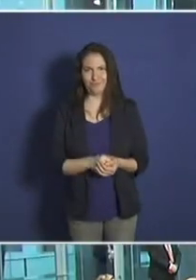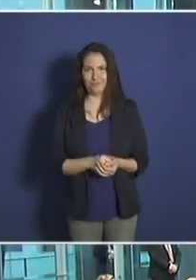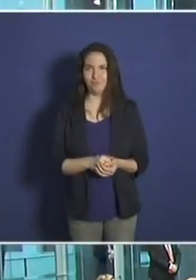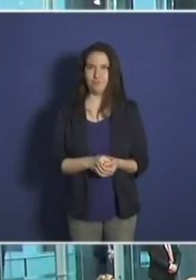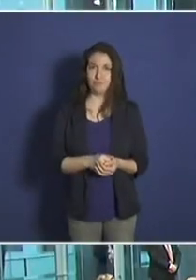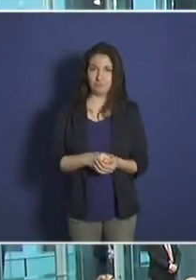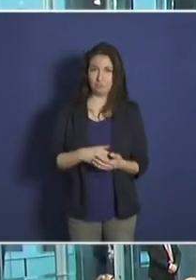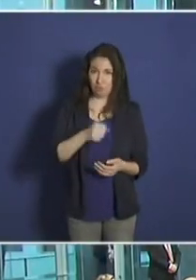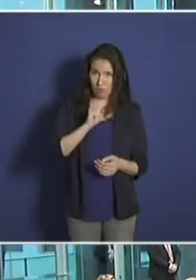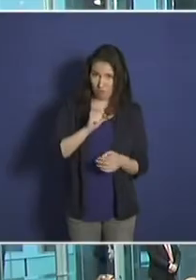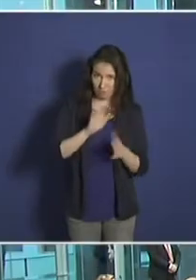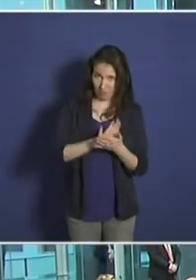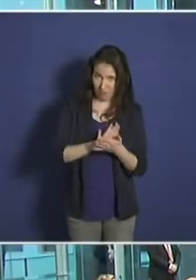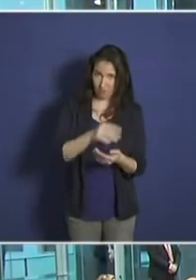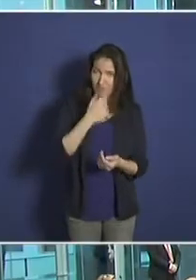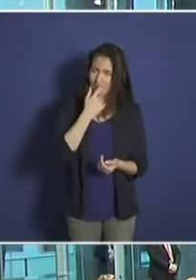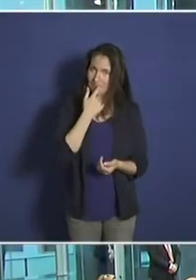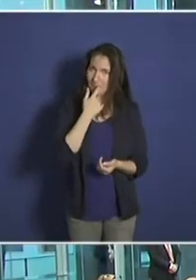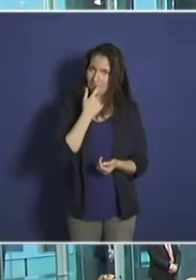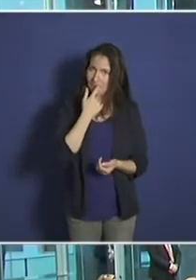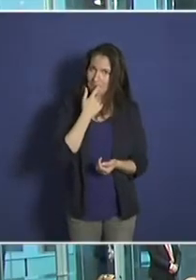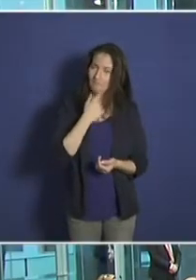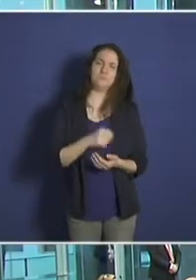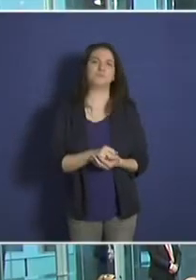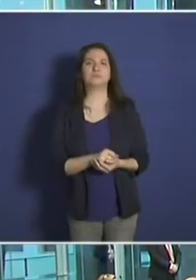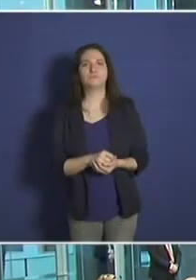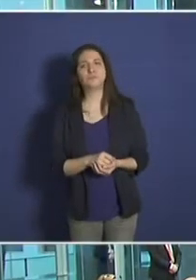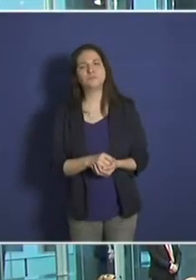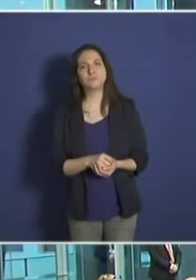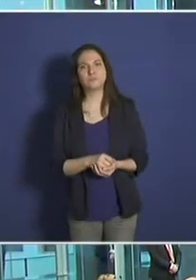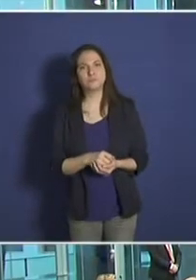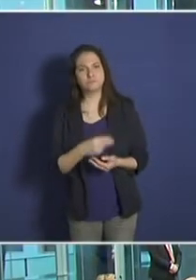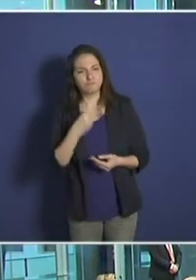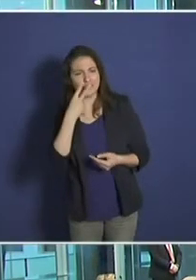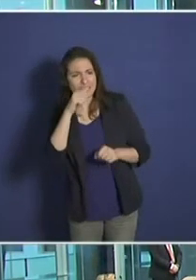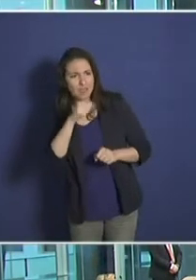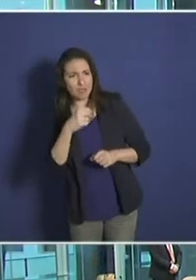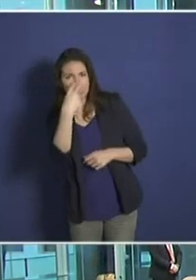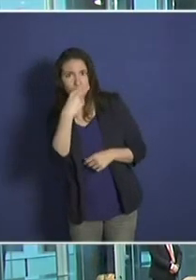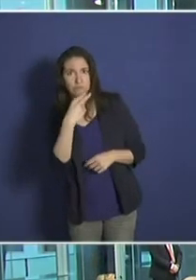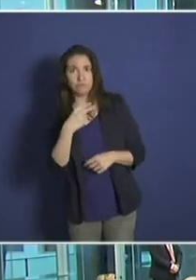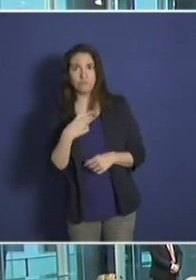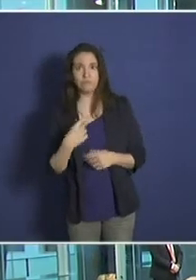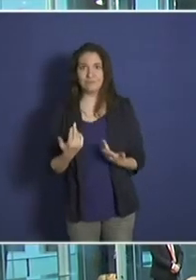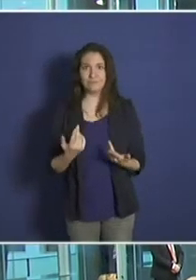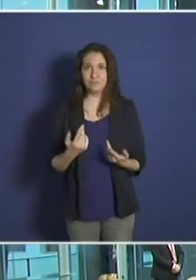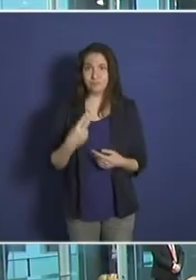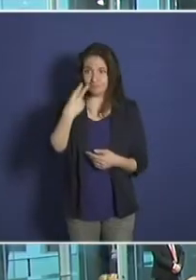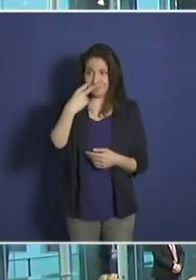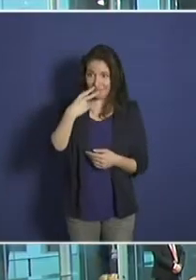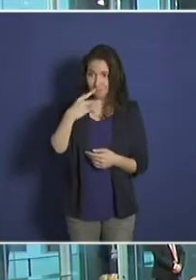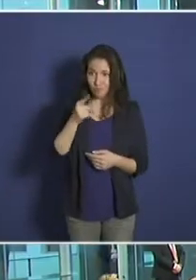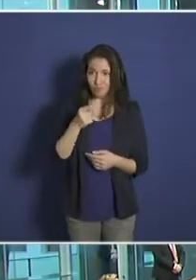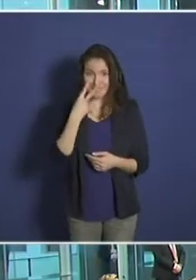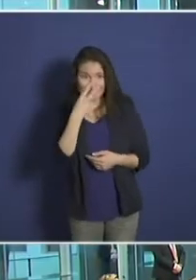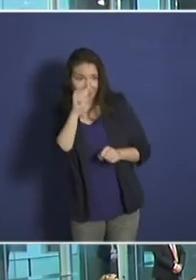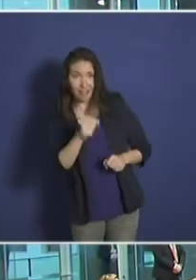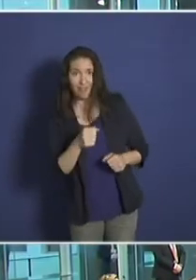das? Ja, dann kann ich Sie nur nicht sehen, macht aber nichts. Doch. Ach so, Frau Bundeskanzlerin. Sie müssen mich sehen können, weil ich Sie sehen